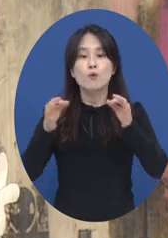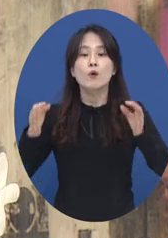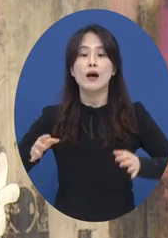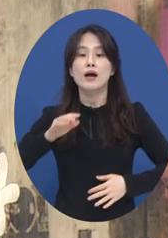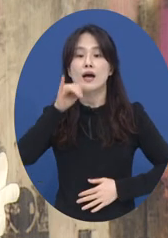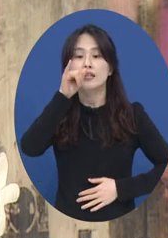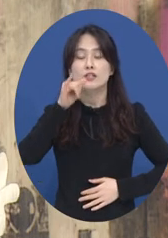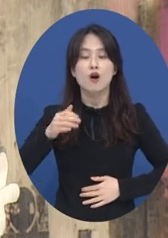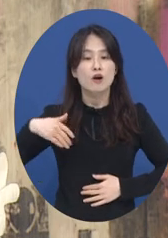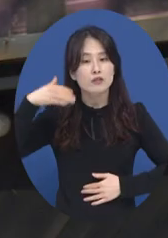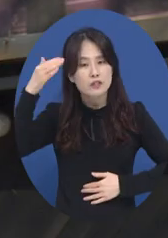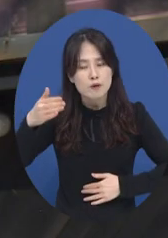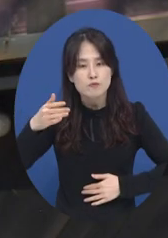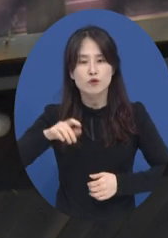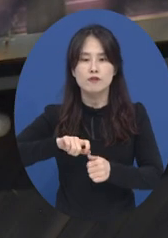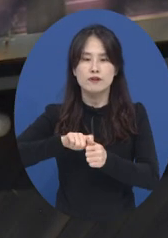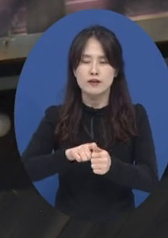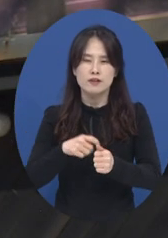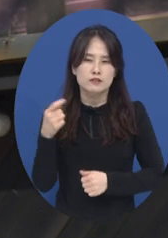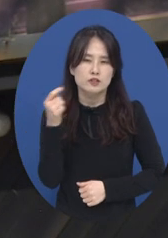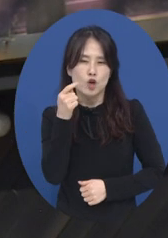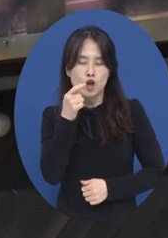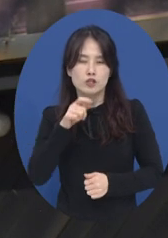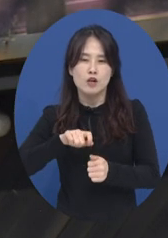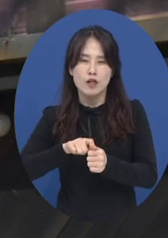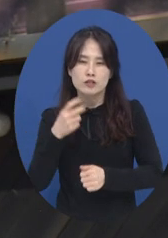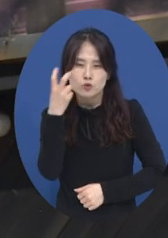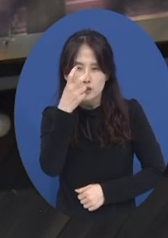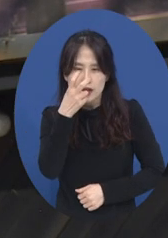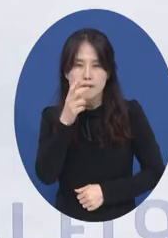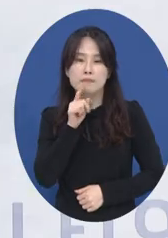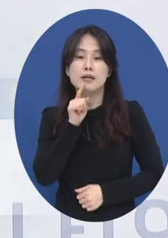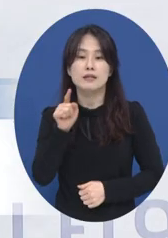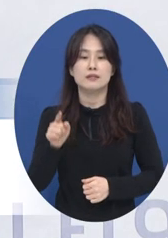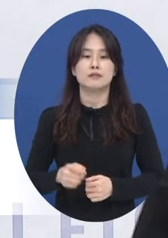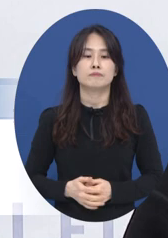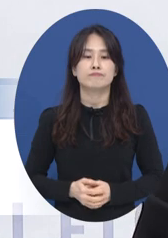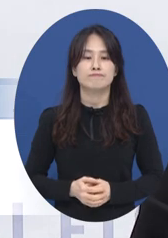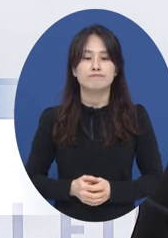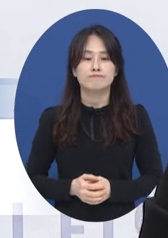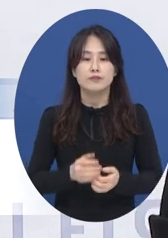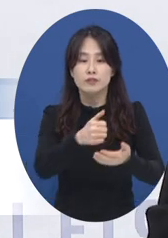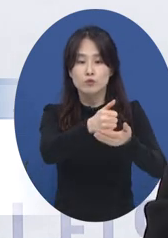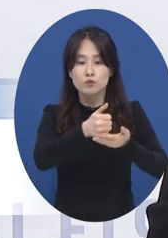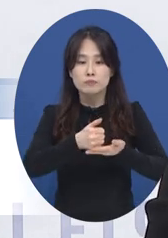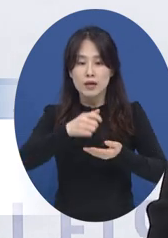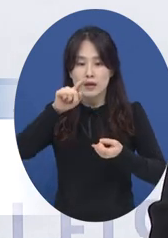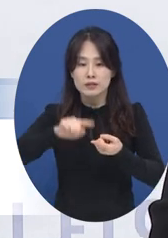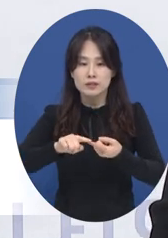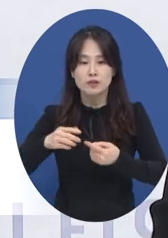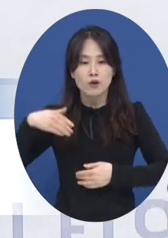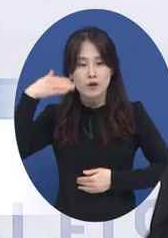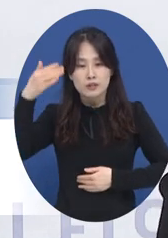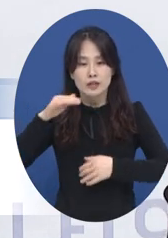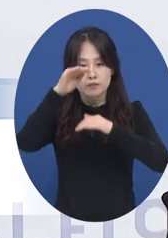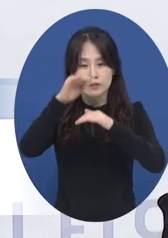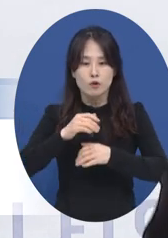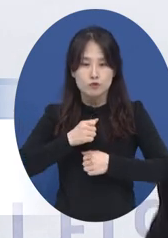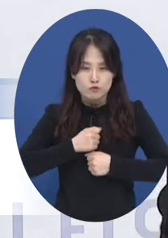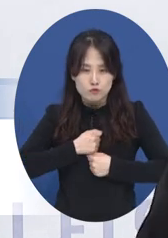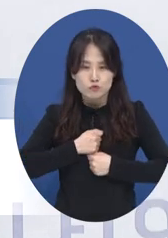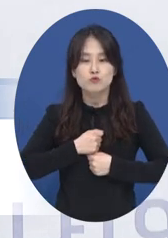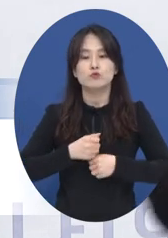부여하는데 이후부터는 강력한 단속에 나서겠다고 했습니다. 적폐에 있어서 다음 사항을 준수해야